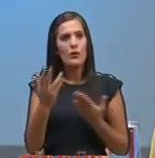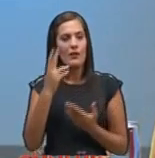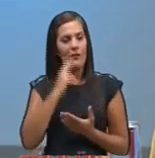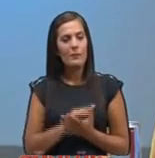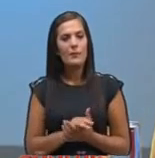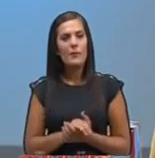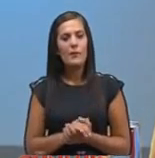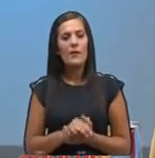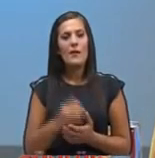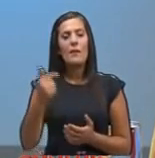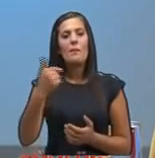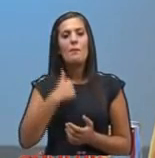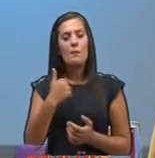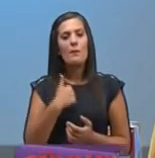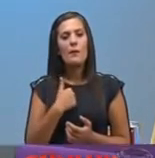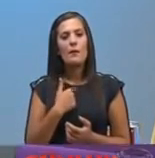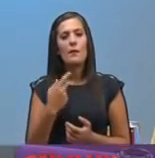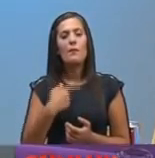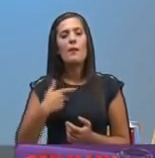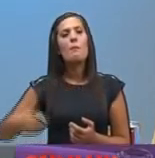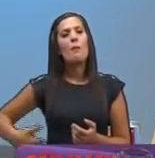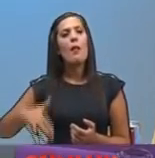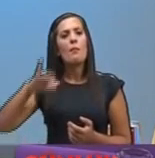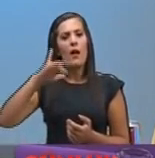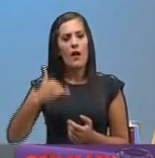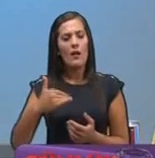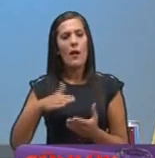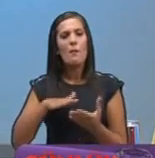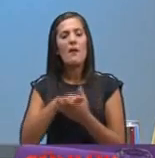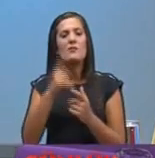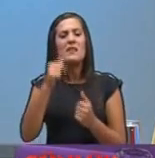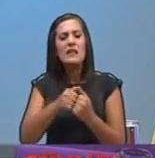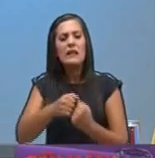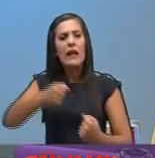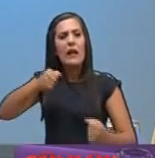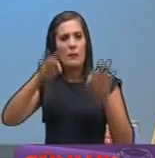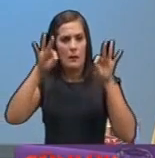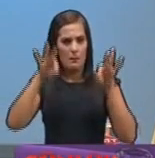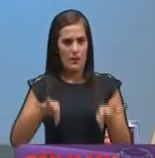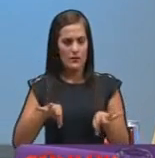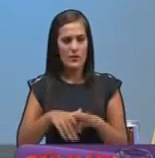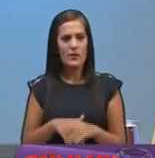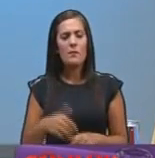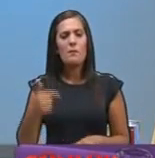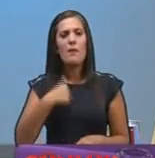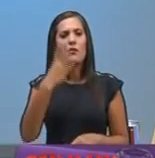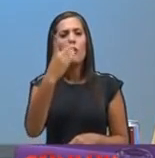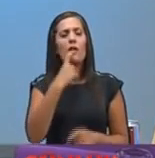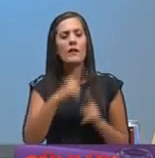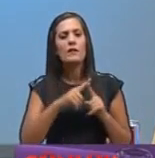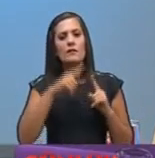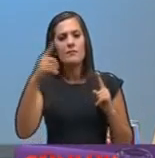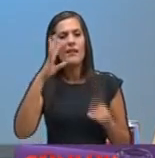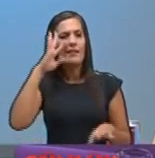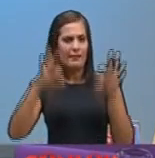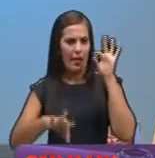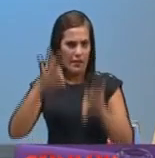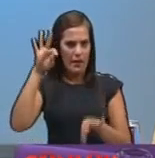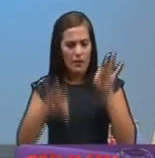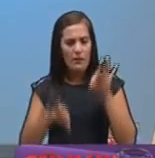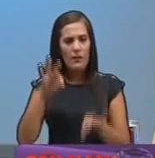efendim. Benim belim ağrıyordu. Bacağım bir gerilmeyle başladı. Ben 4 yıldır tedavi